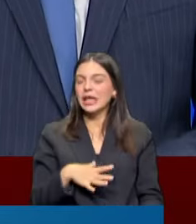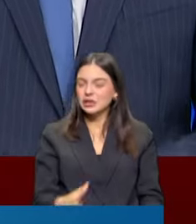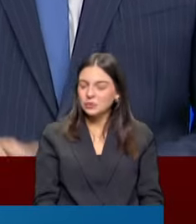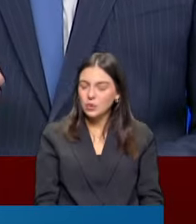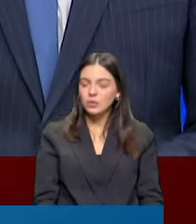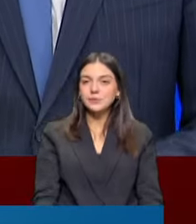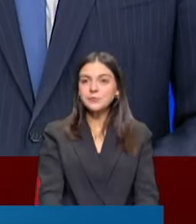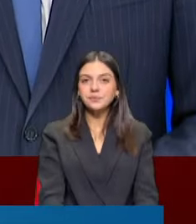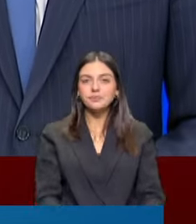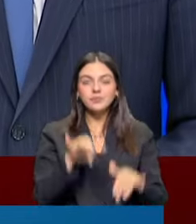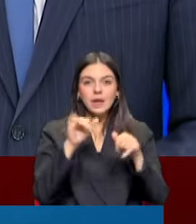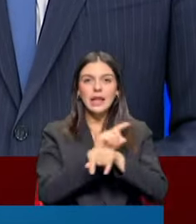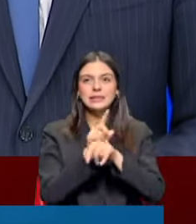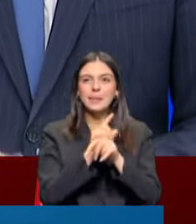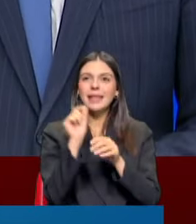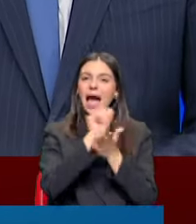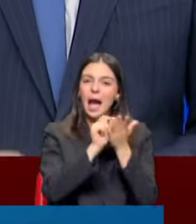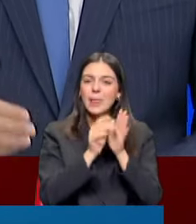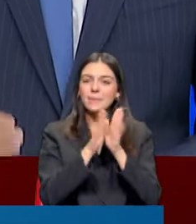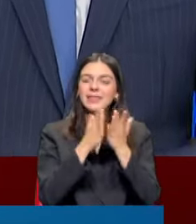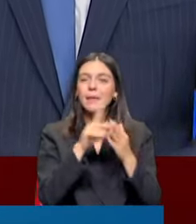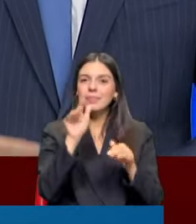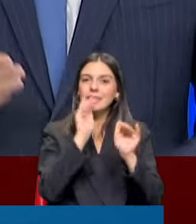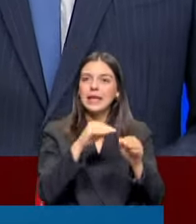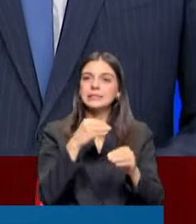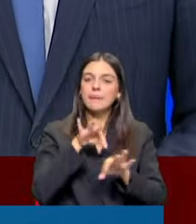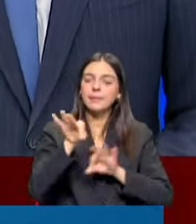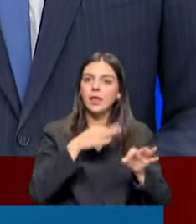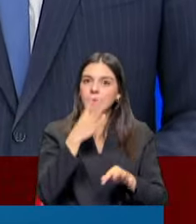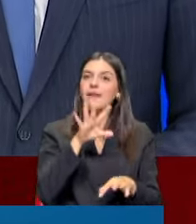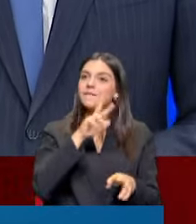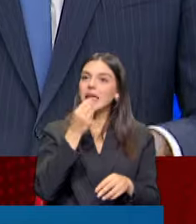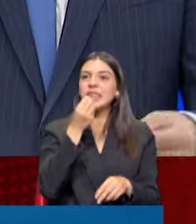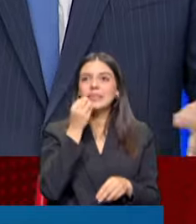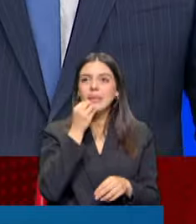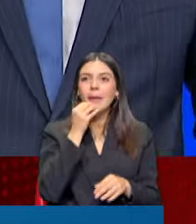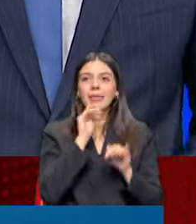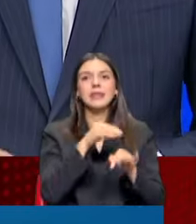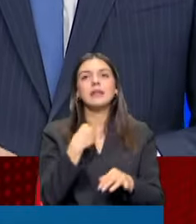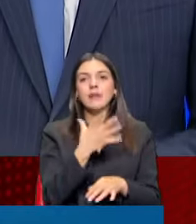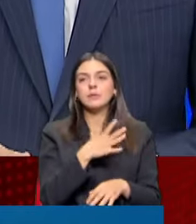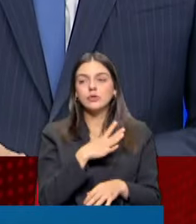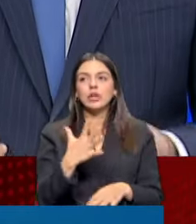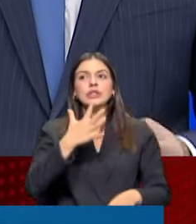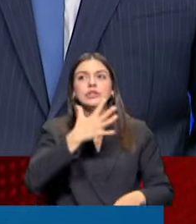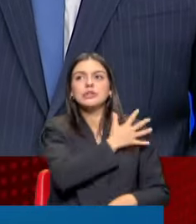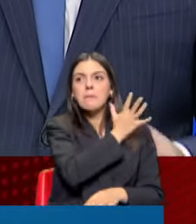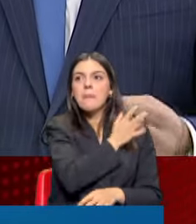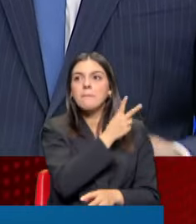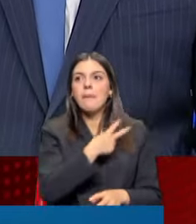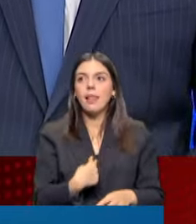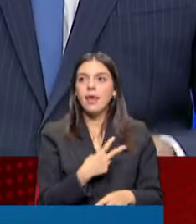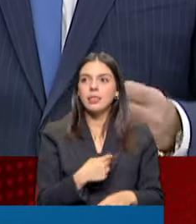Aynı zamanda kırtasiye desteklerimizi planladık ve beslenme desteği vermek istiyoruz. Cumhuriyet Halk Partili